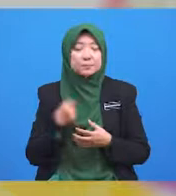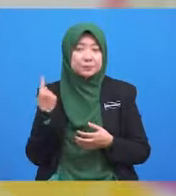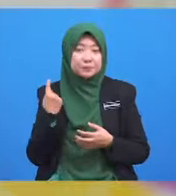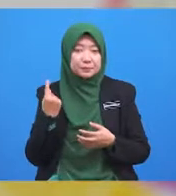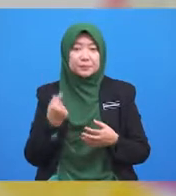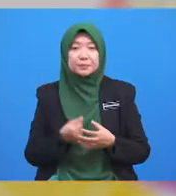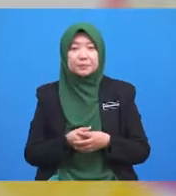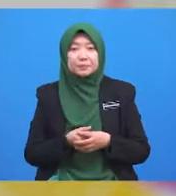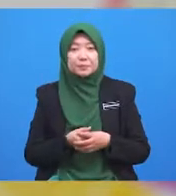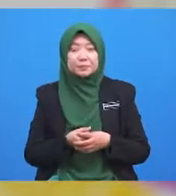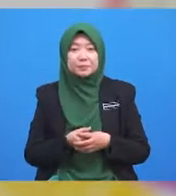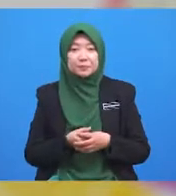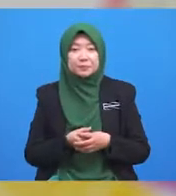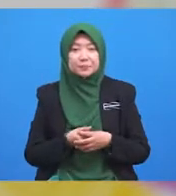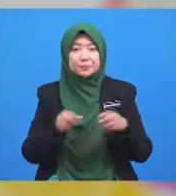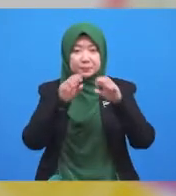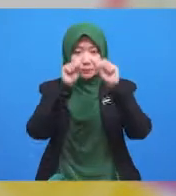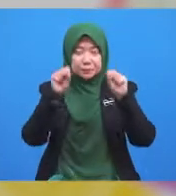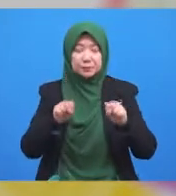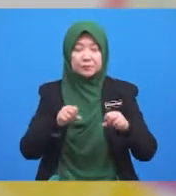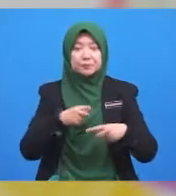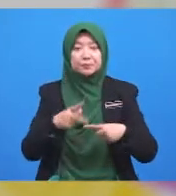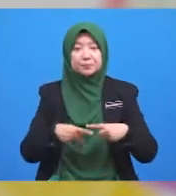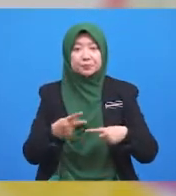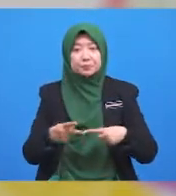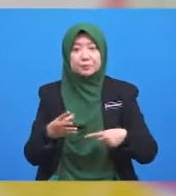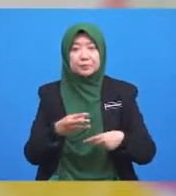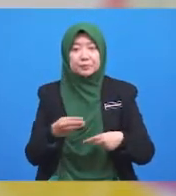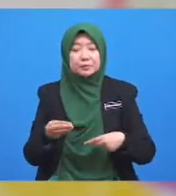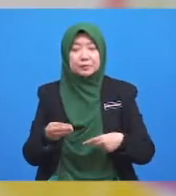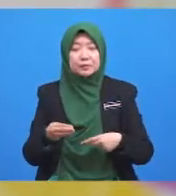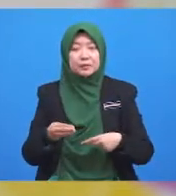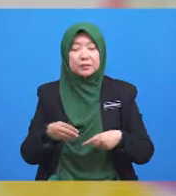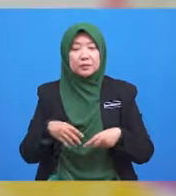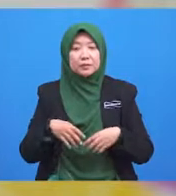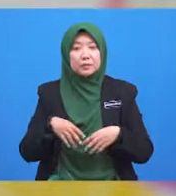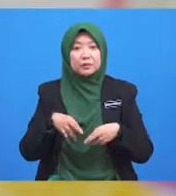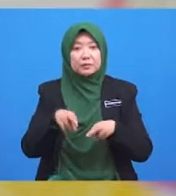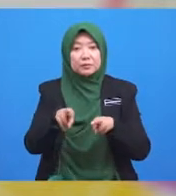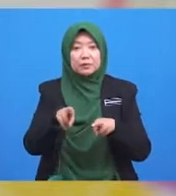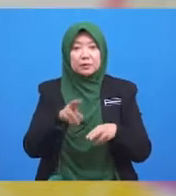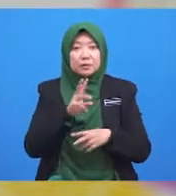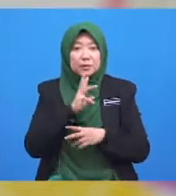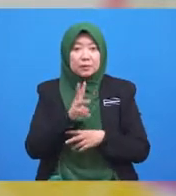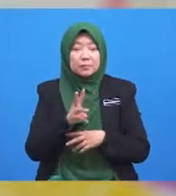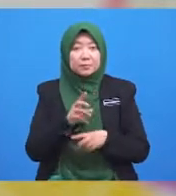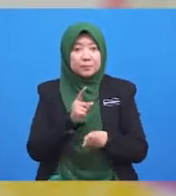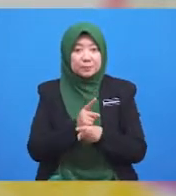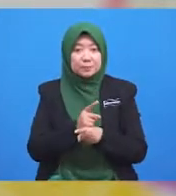semasa. Sistem pendawaian elektrik dan penyaluran air hendaklah dipasang dengan